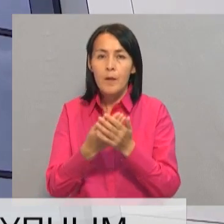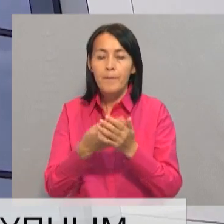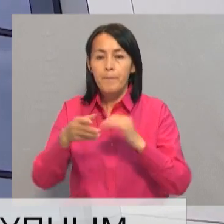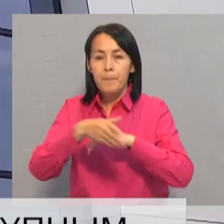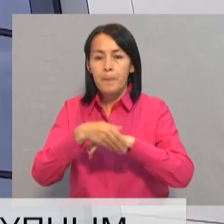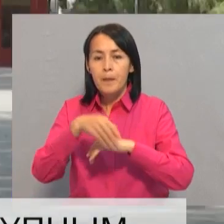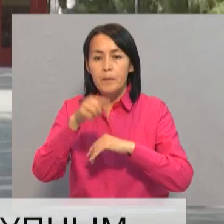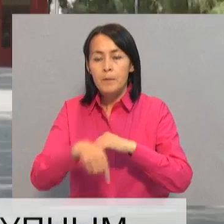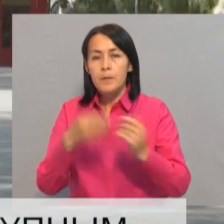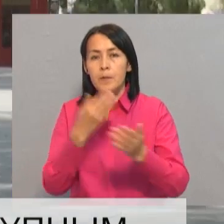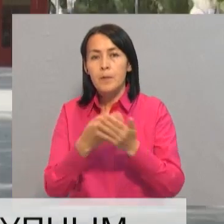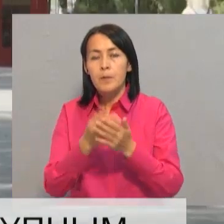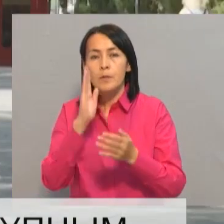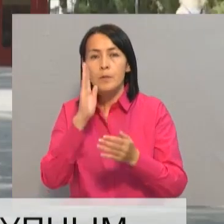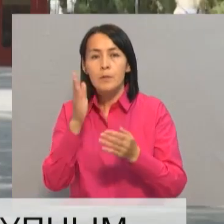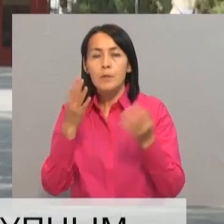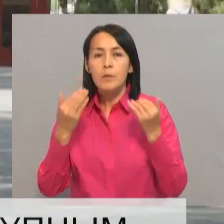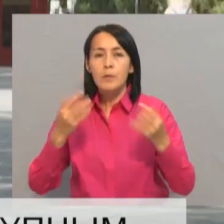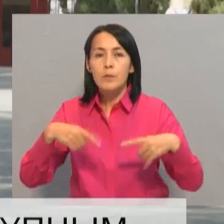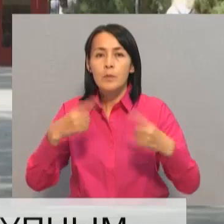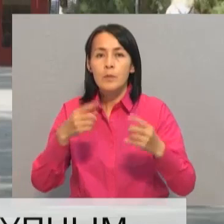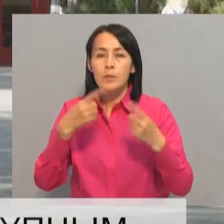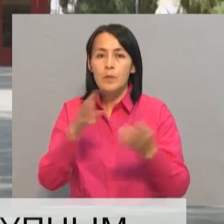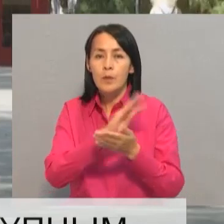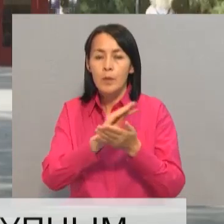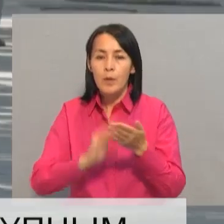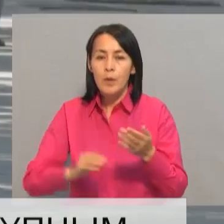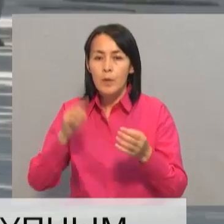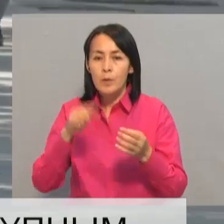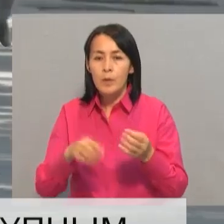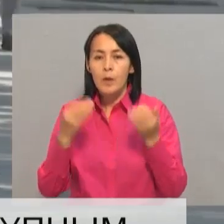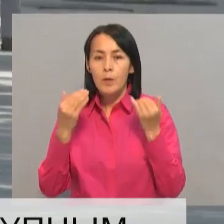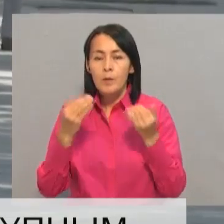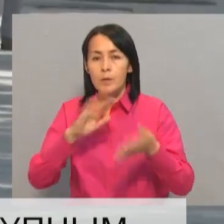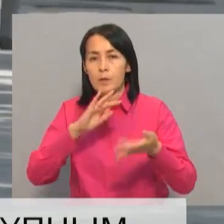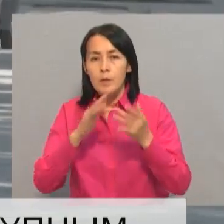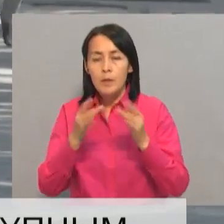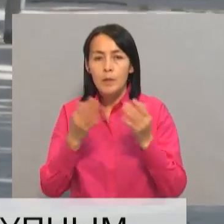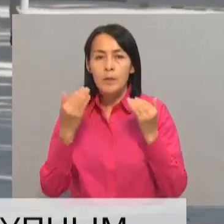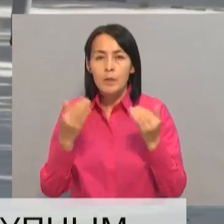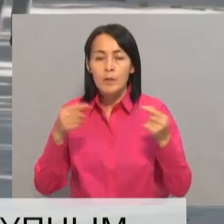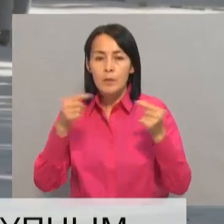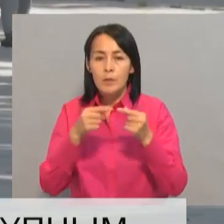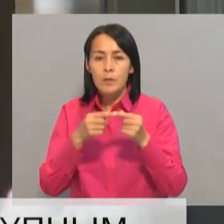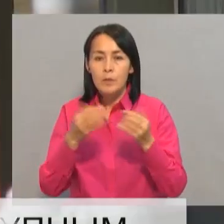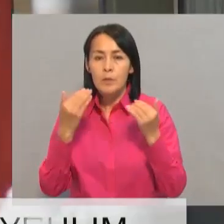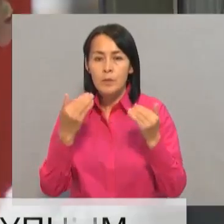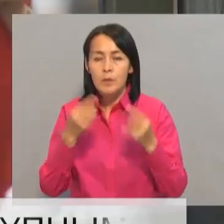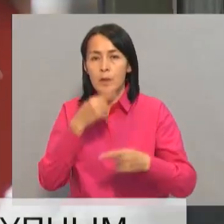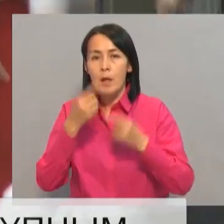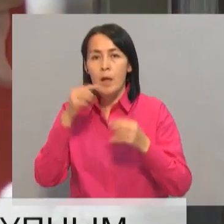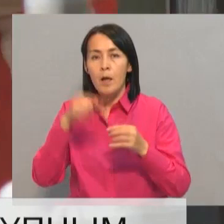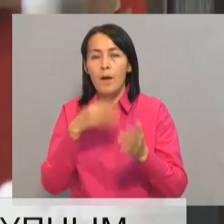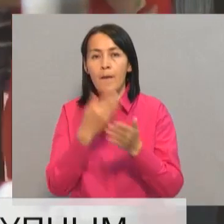взятки. Под предложением взятки будет пониматься устное или письменное, в том числе в электронной форме, четкое и внятное высказывание